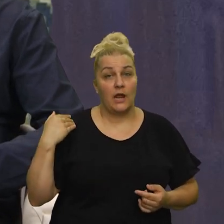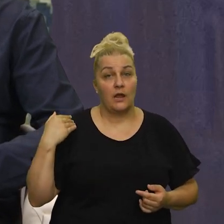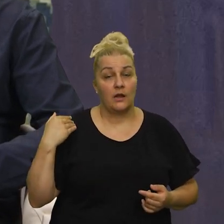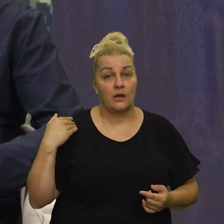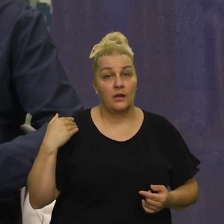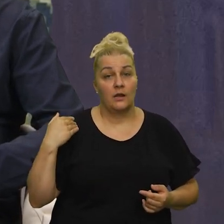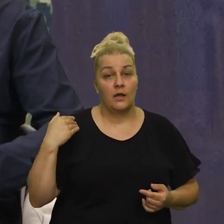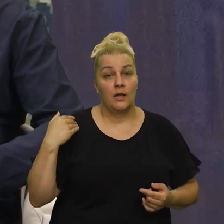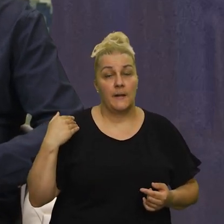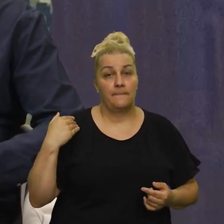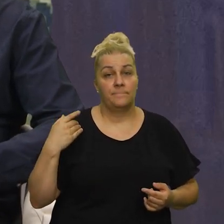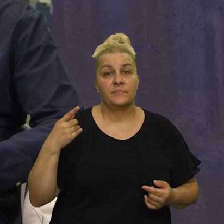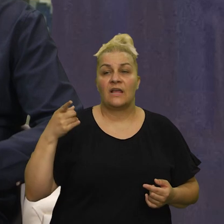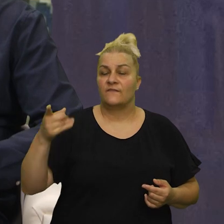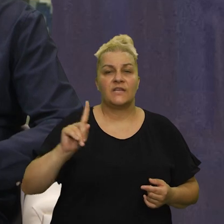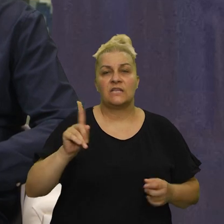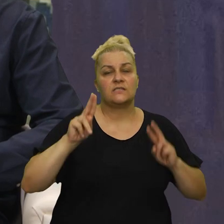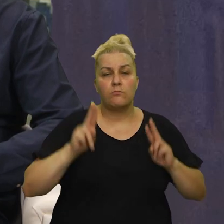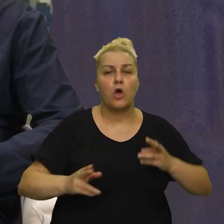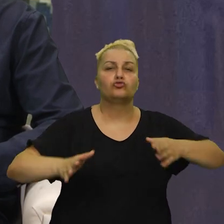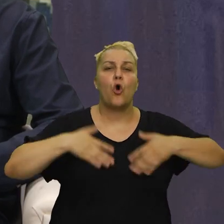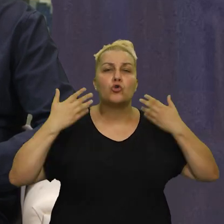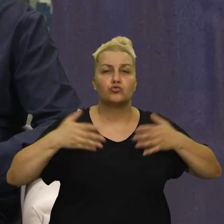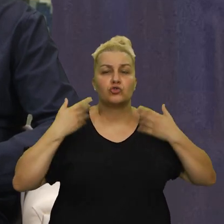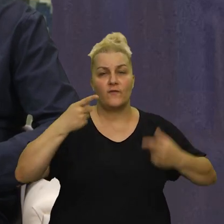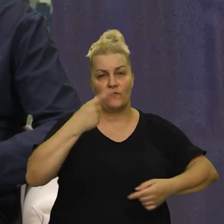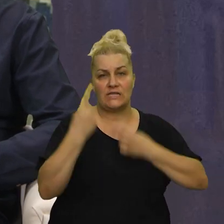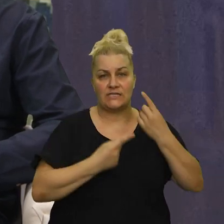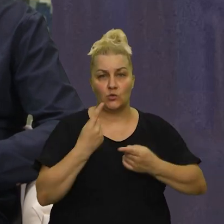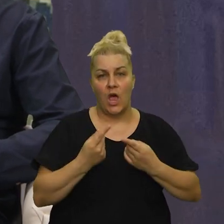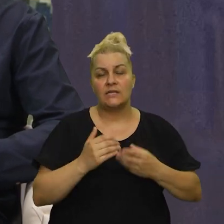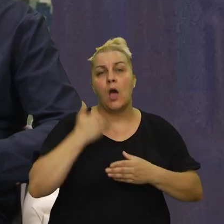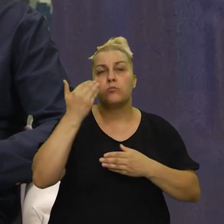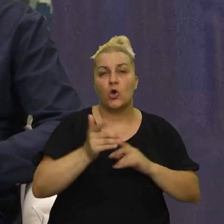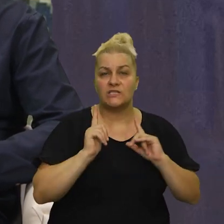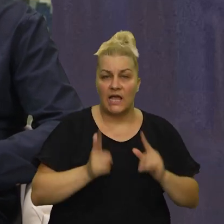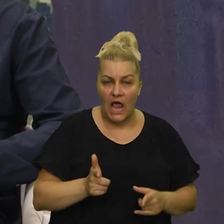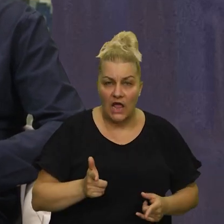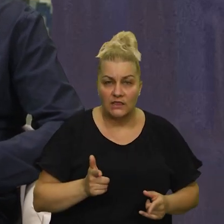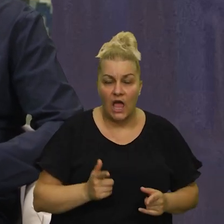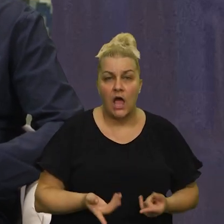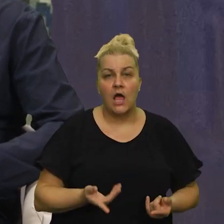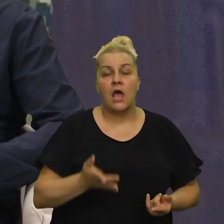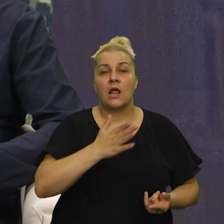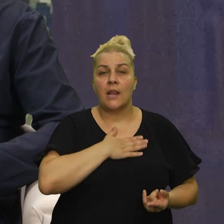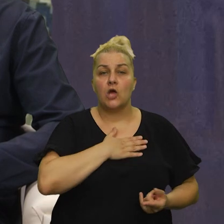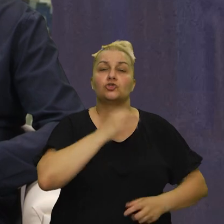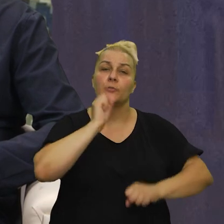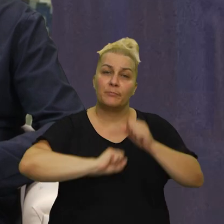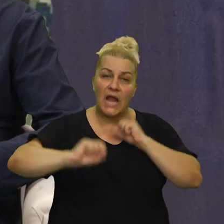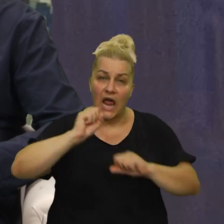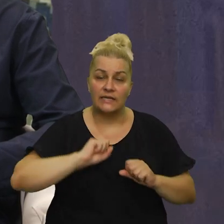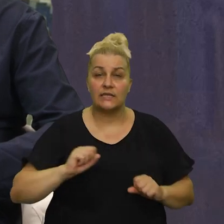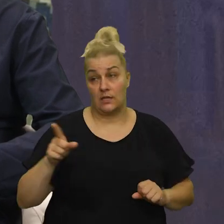da niste vi oduševljeni onom situacijom nakon Domovinskog rata, da se Hrvati, branitelji naši i